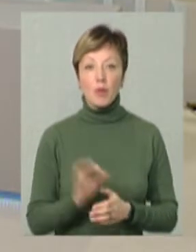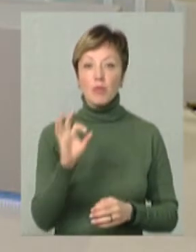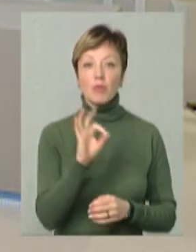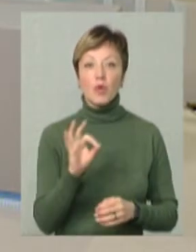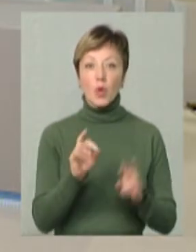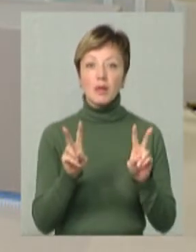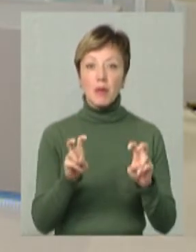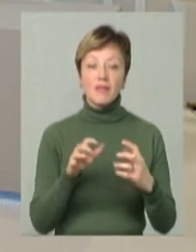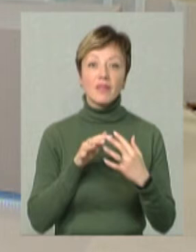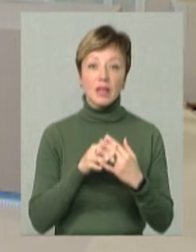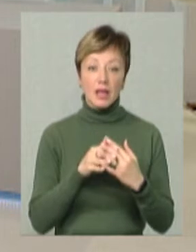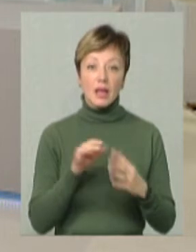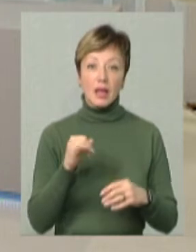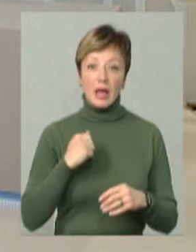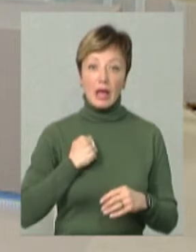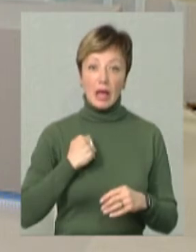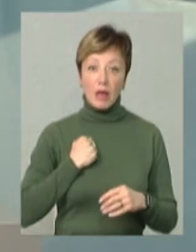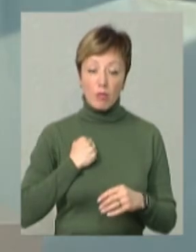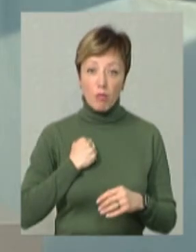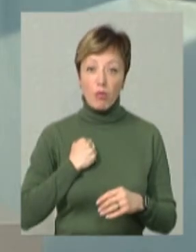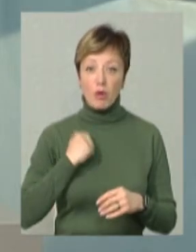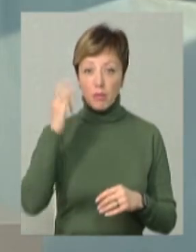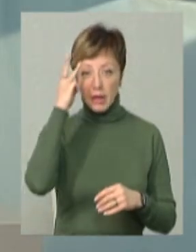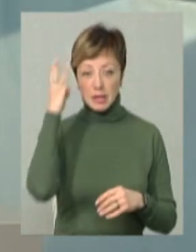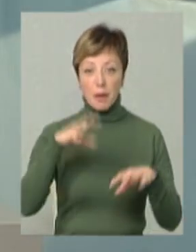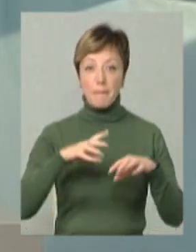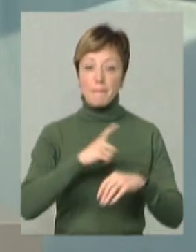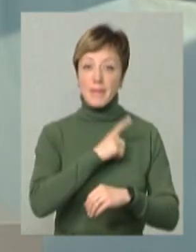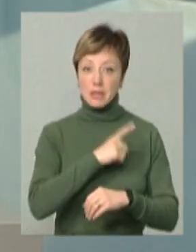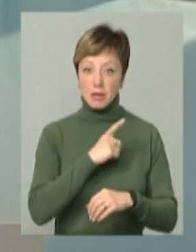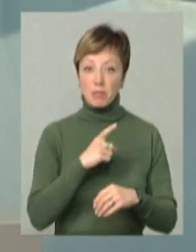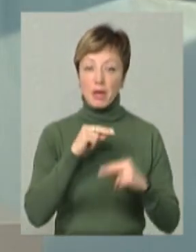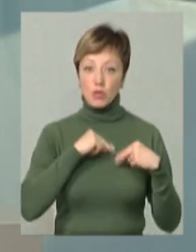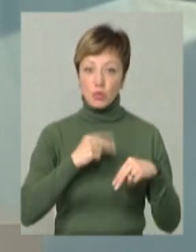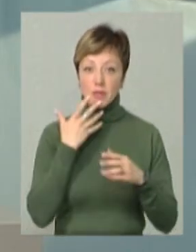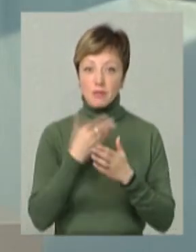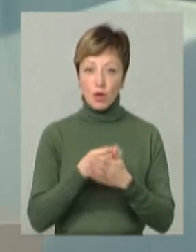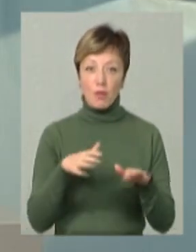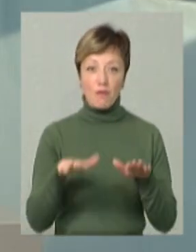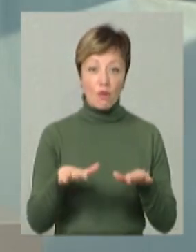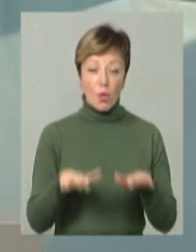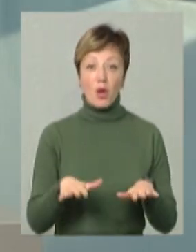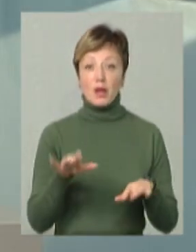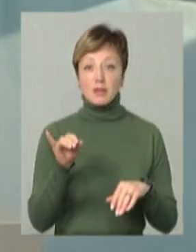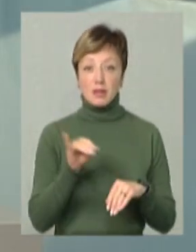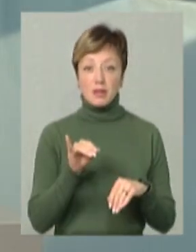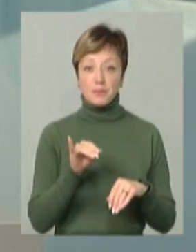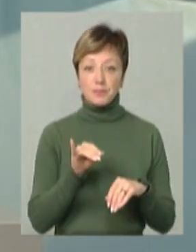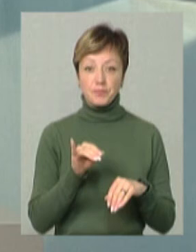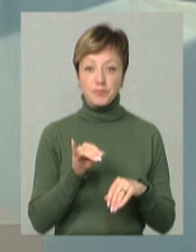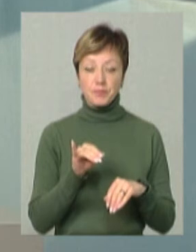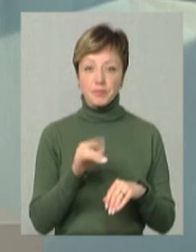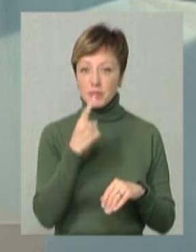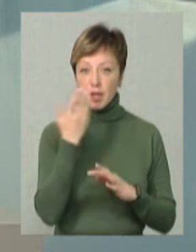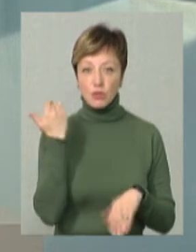стосується тематики війни, кіборгів, хмельницькі митці вже плідно працюють на своєму фронті і,